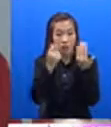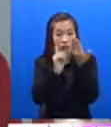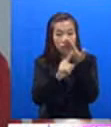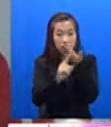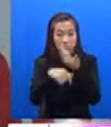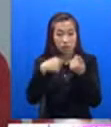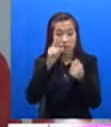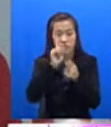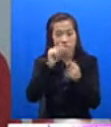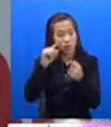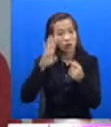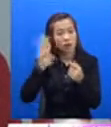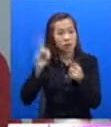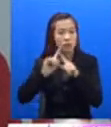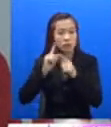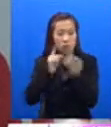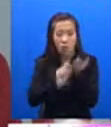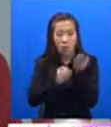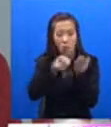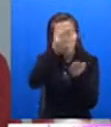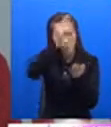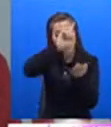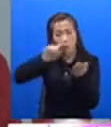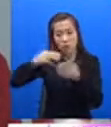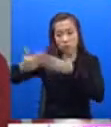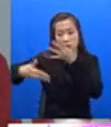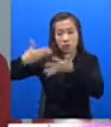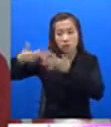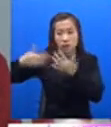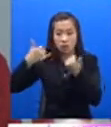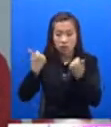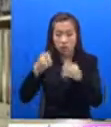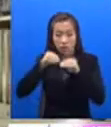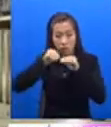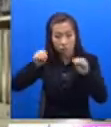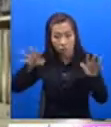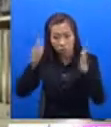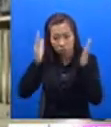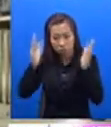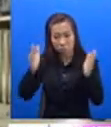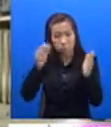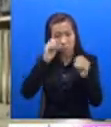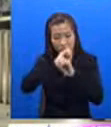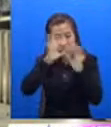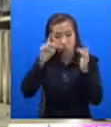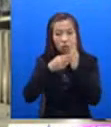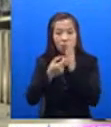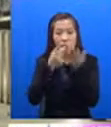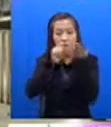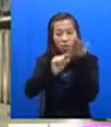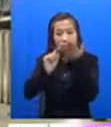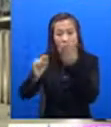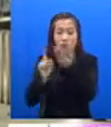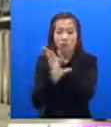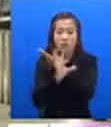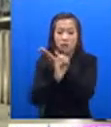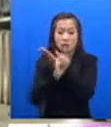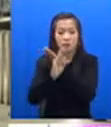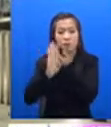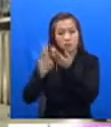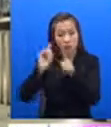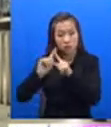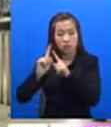40บาทเศษซึ่งสูงกว่าท้องตลาดหากกำหนดระยะเวลาที่ชัดเจนจะซื้อน้ำยางสดได้ถึงกิโลกรัมละ 50บาท